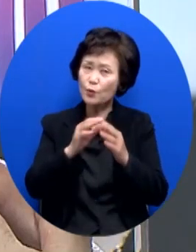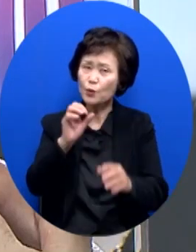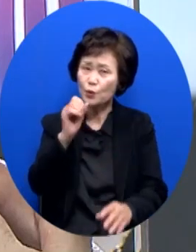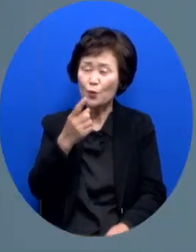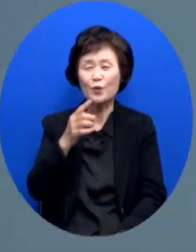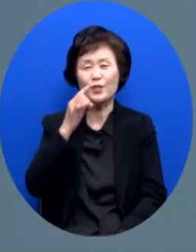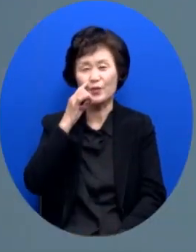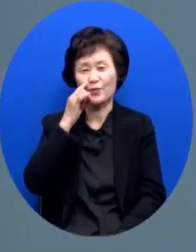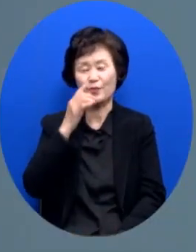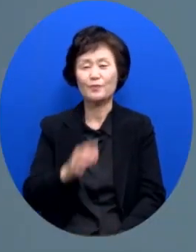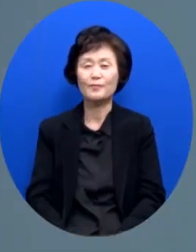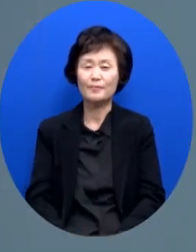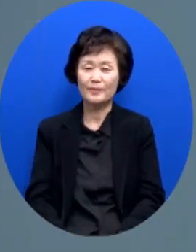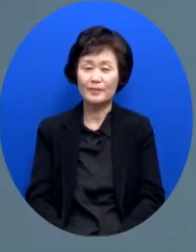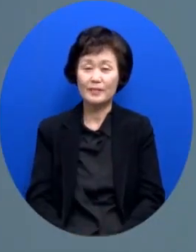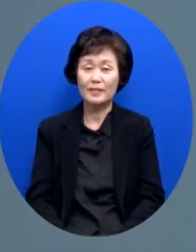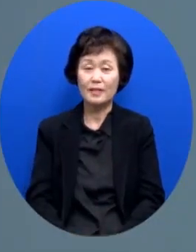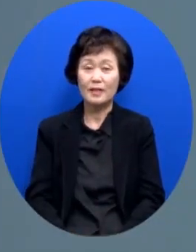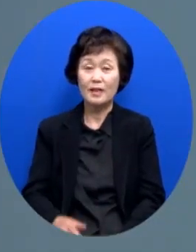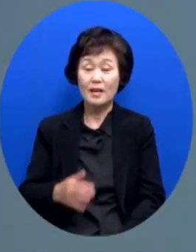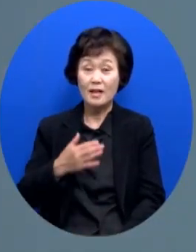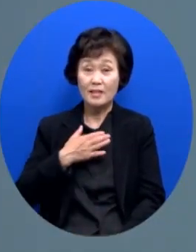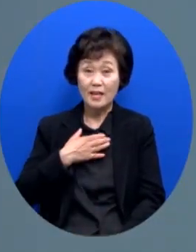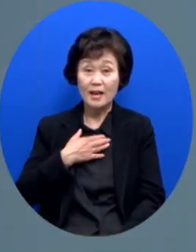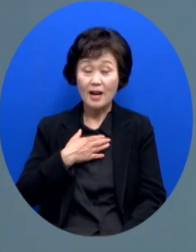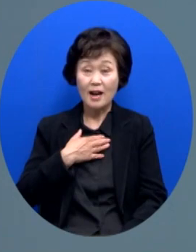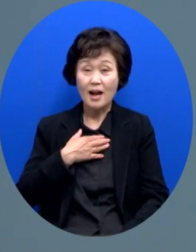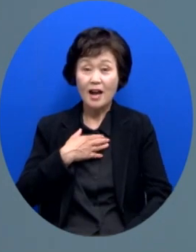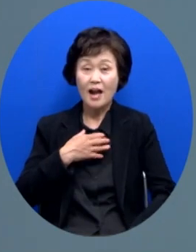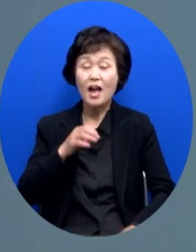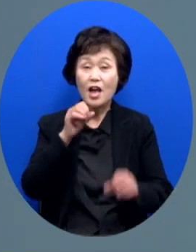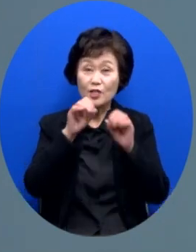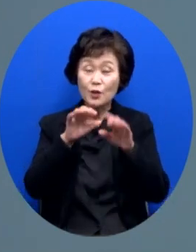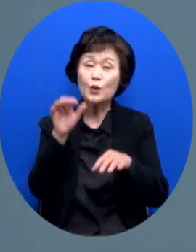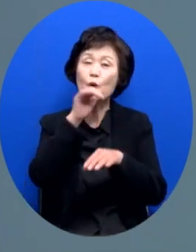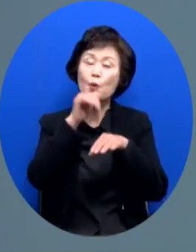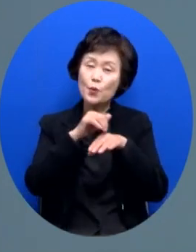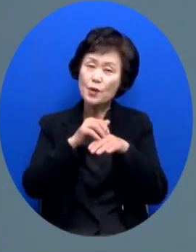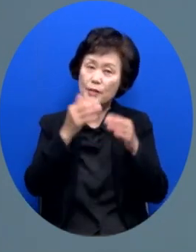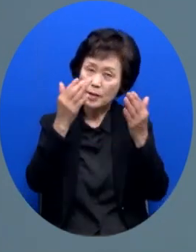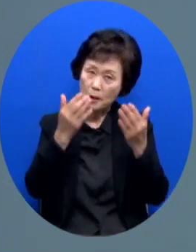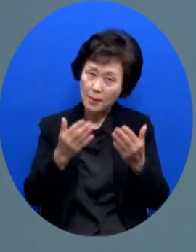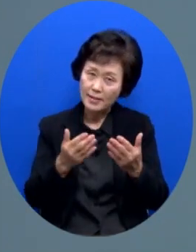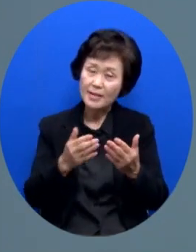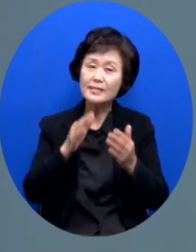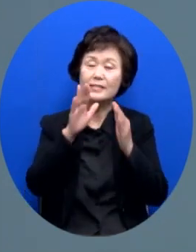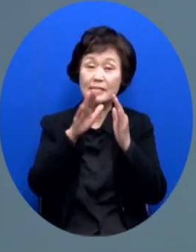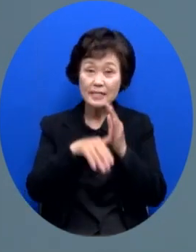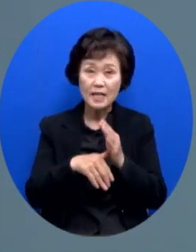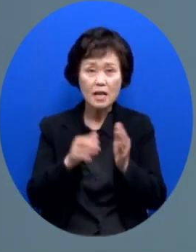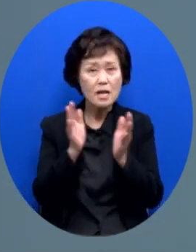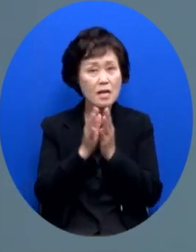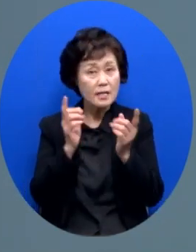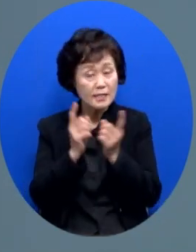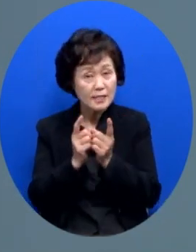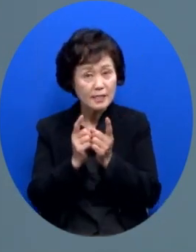네, 제가 저 네비게이터 선교회에서 선교 훈련을 받고 있었는데 네비게이터 선교회는 직접적으로 멘토맨으로 이제